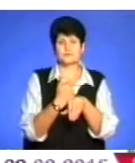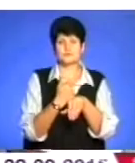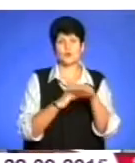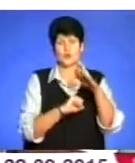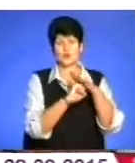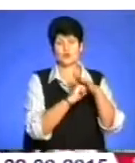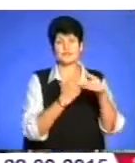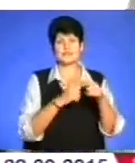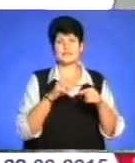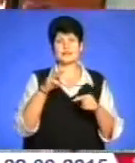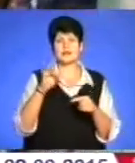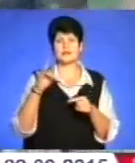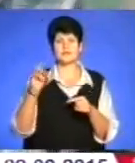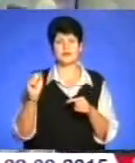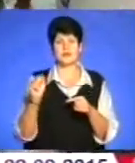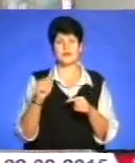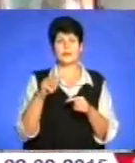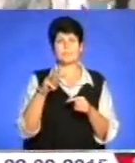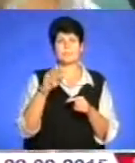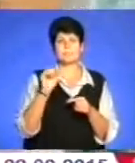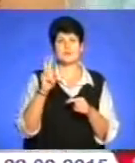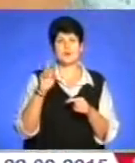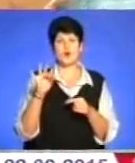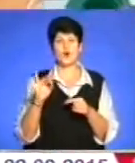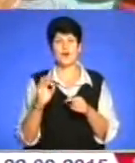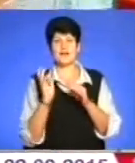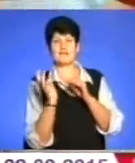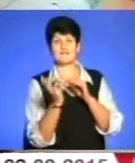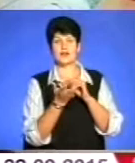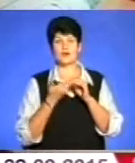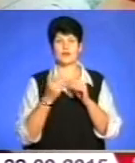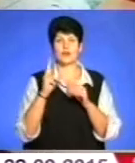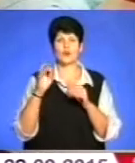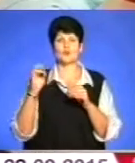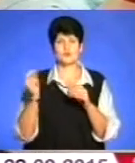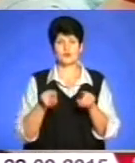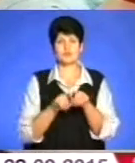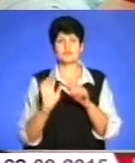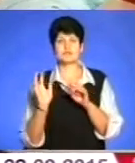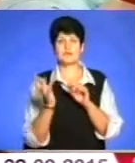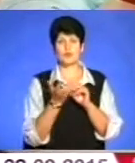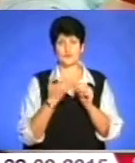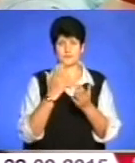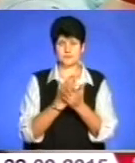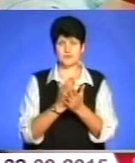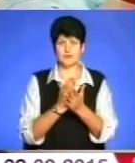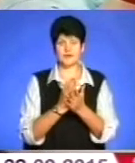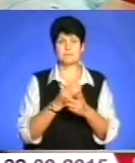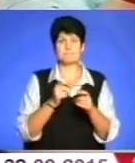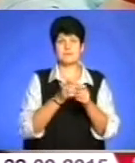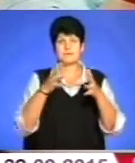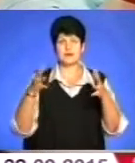основа – це трансформатор з мікрохвильовки МОД і конденсатор з мікрохвильовки з соковольтний кап. МОД піднімає напругу